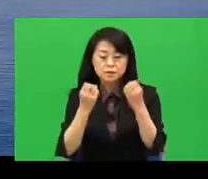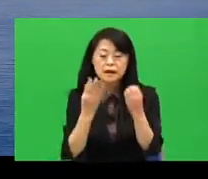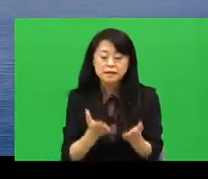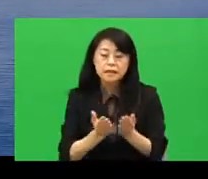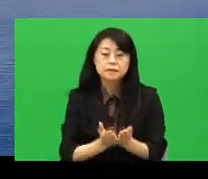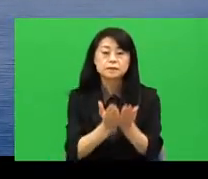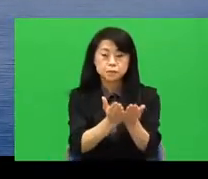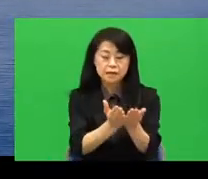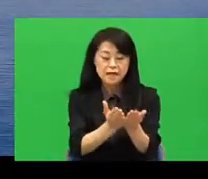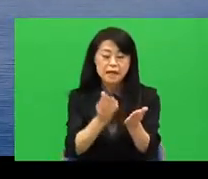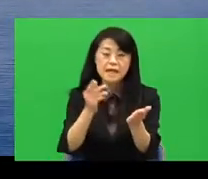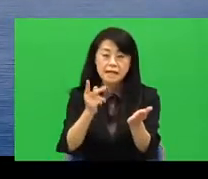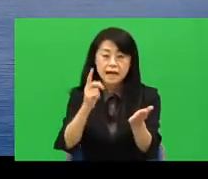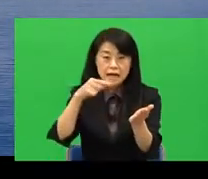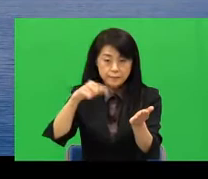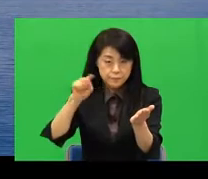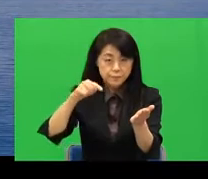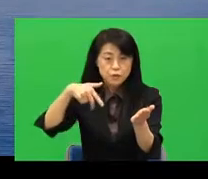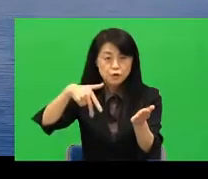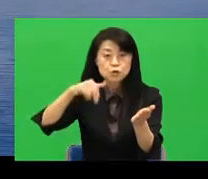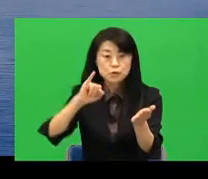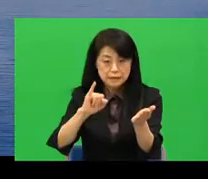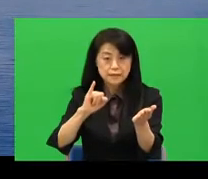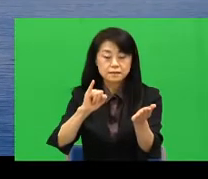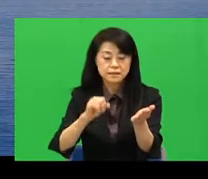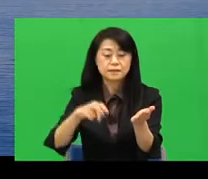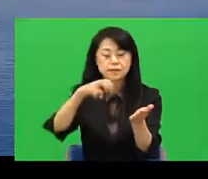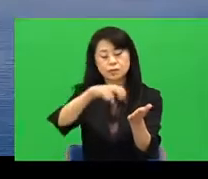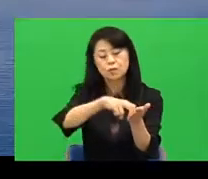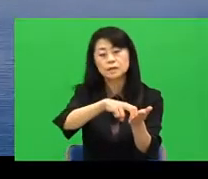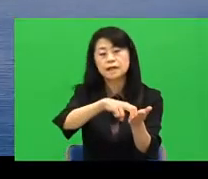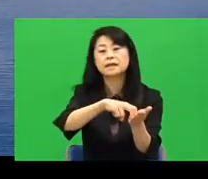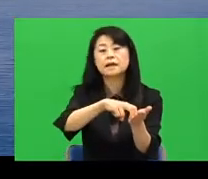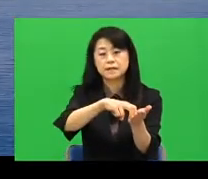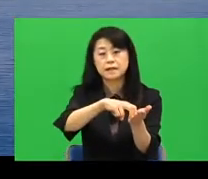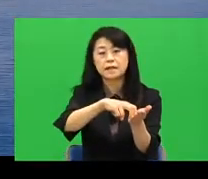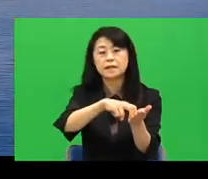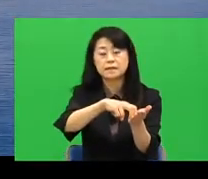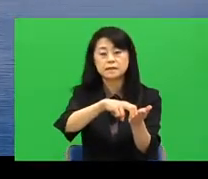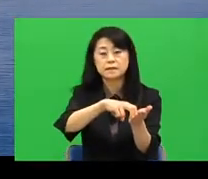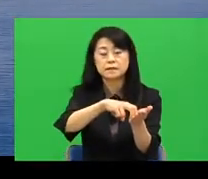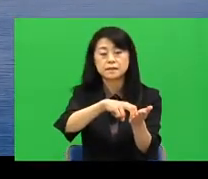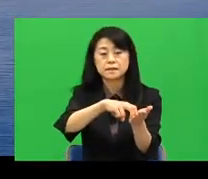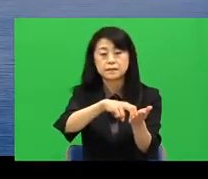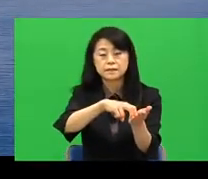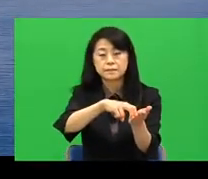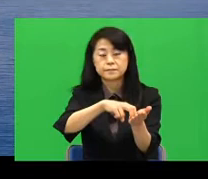した新艇冠水ですね、これに、乗っていただいて、